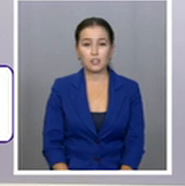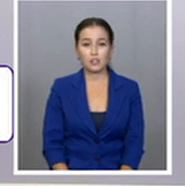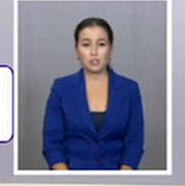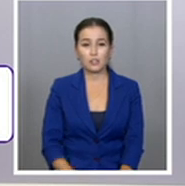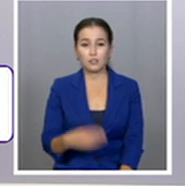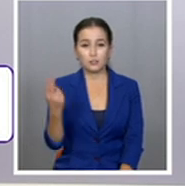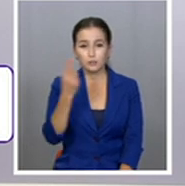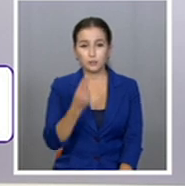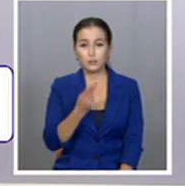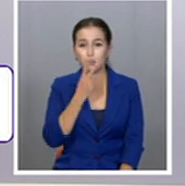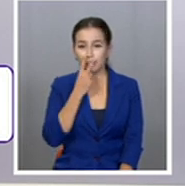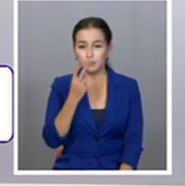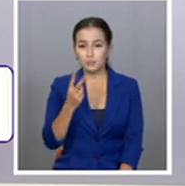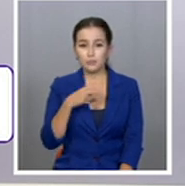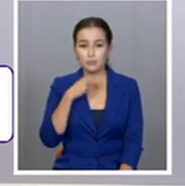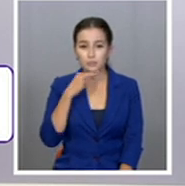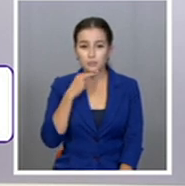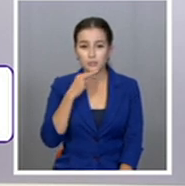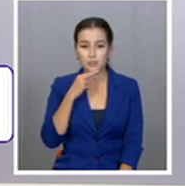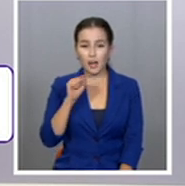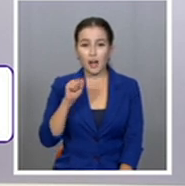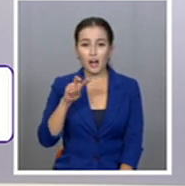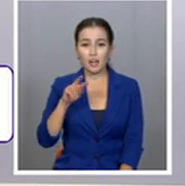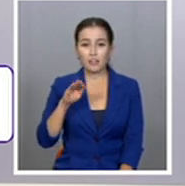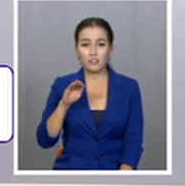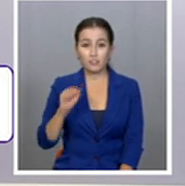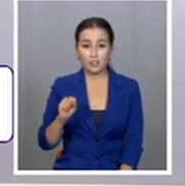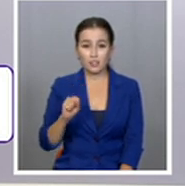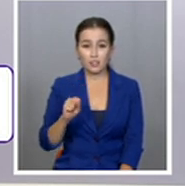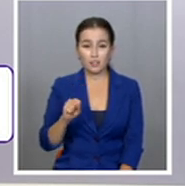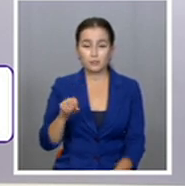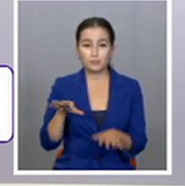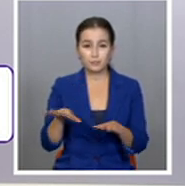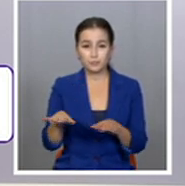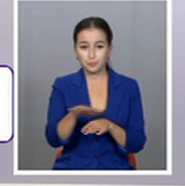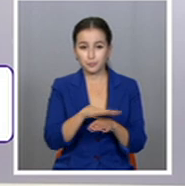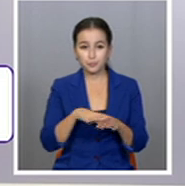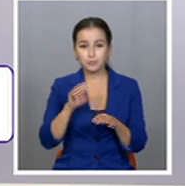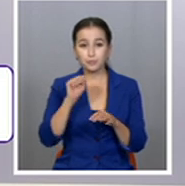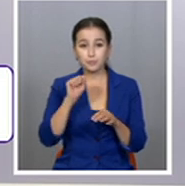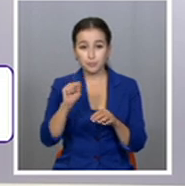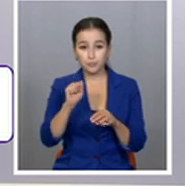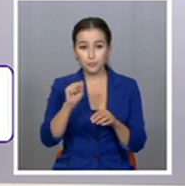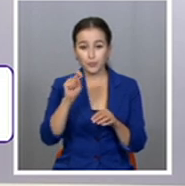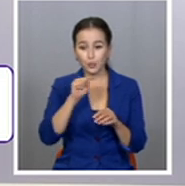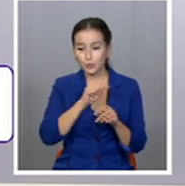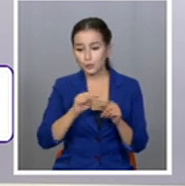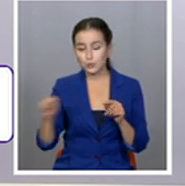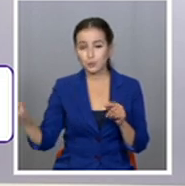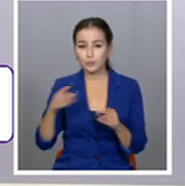Суретке назар аударсаңыздар, альфа жазықтығы берілген, А түзуі ол жазықтықта жатыр.